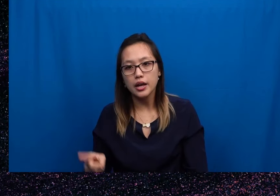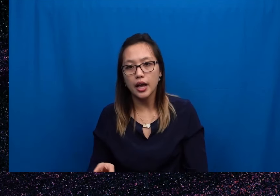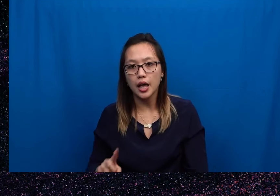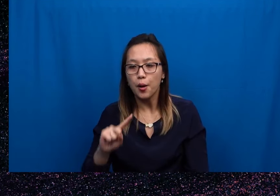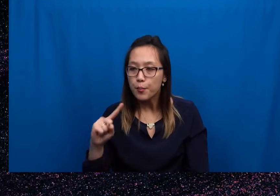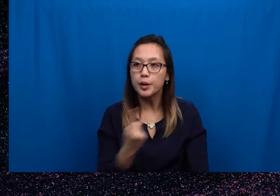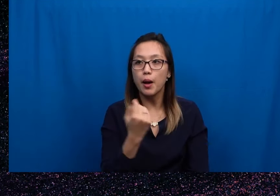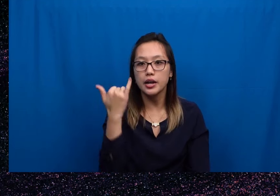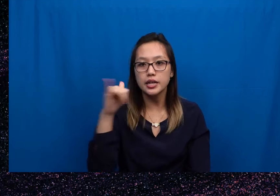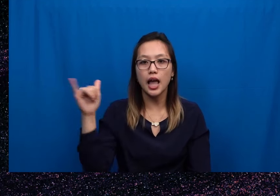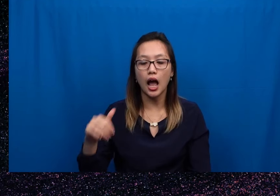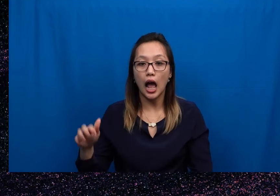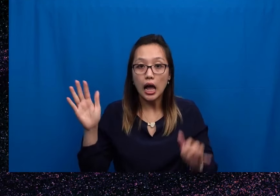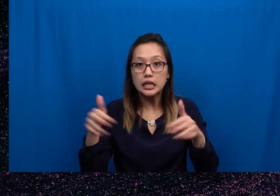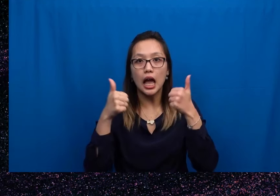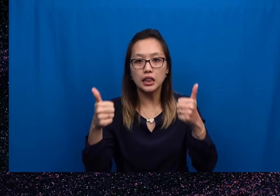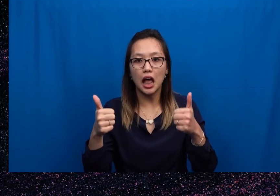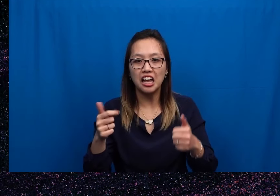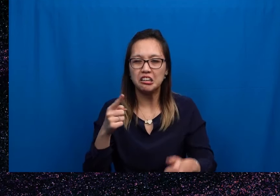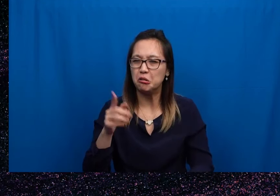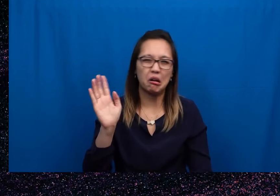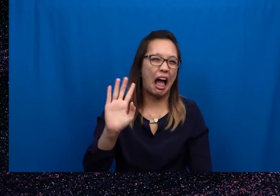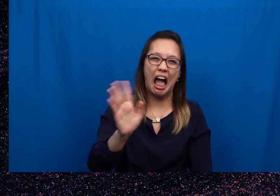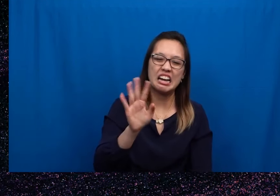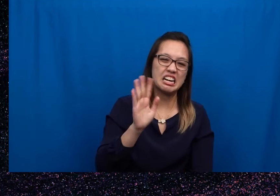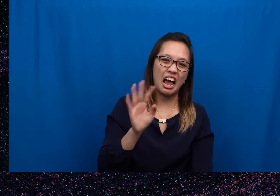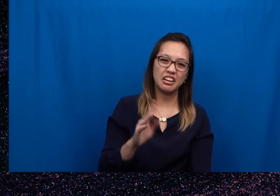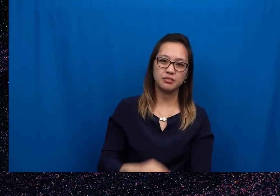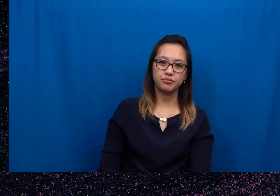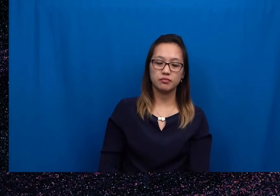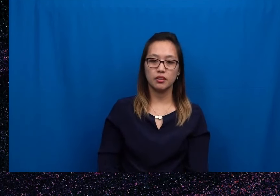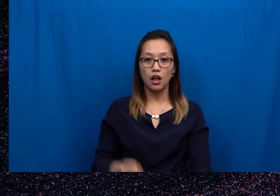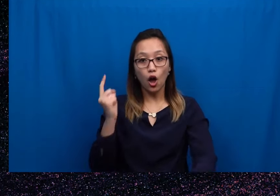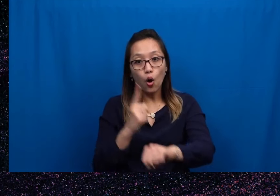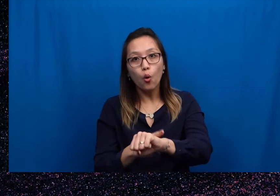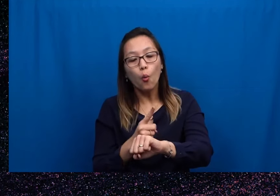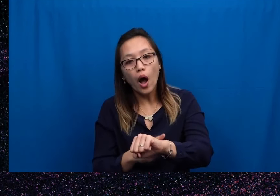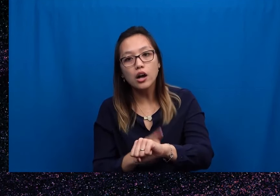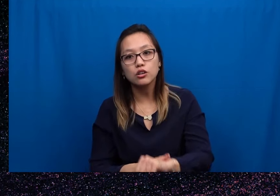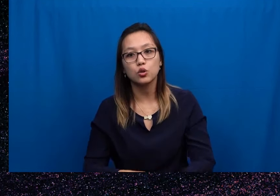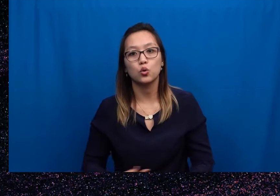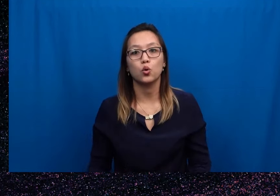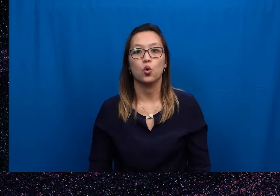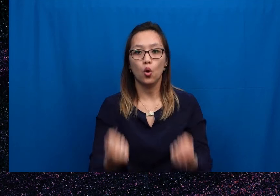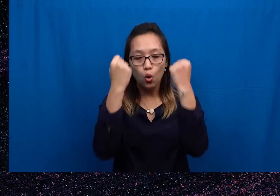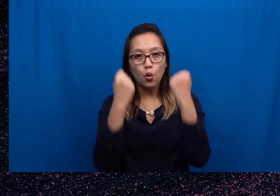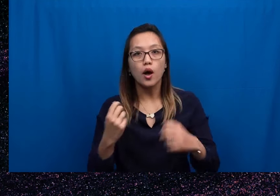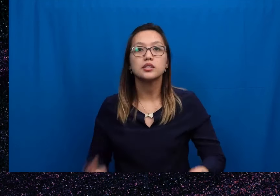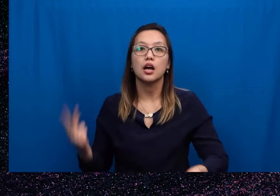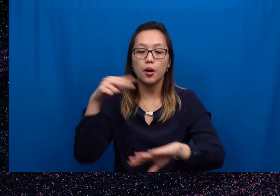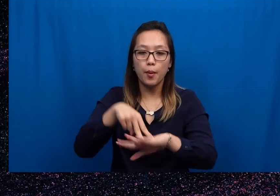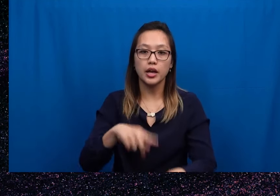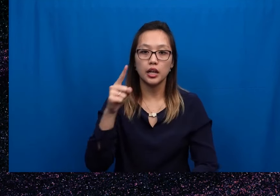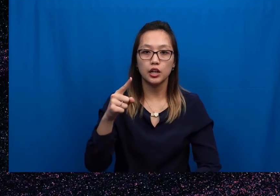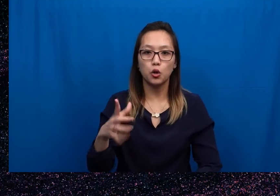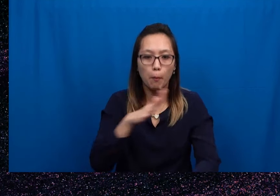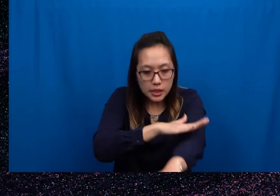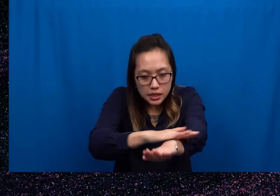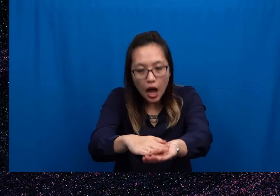saya masih berada di dalam kegelapan. Tapi ketika kuasa kebangkitan itu menjamah